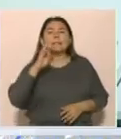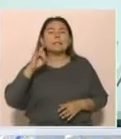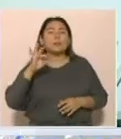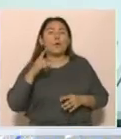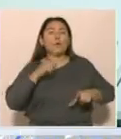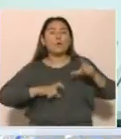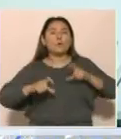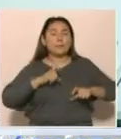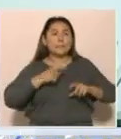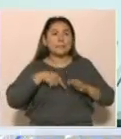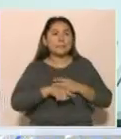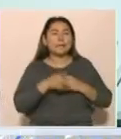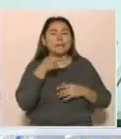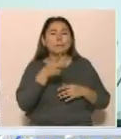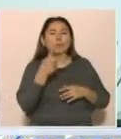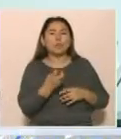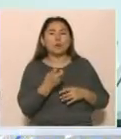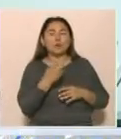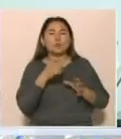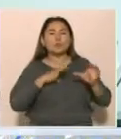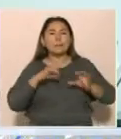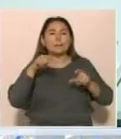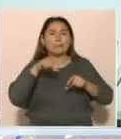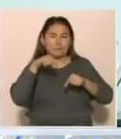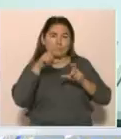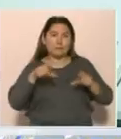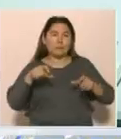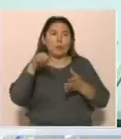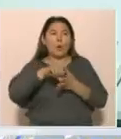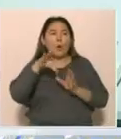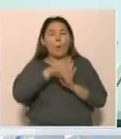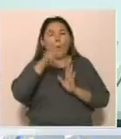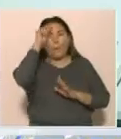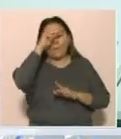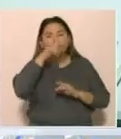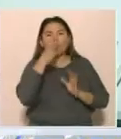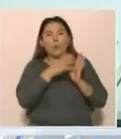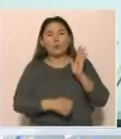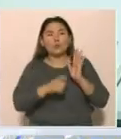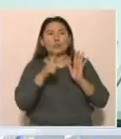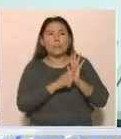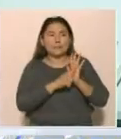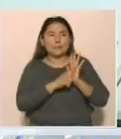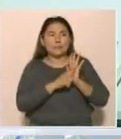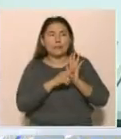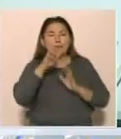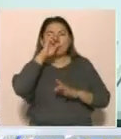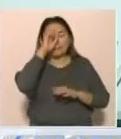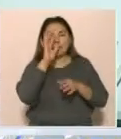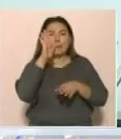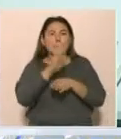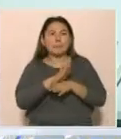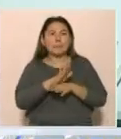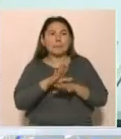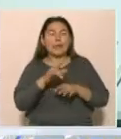таңда 7200-тің шамасында студент оқиды. Соның 907-сі мемлекеттік тапсырыс бойынша,